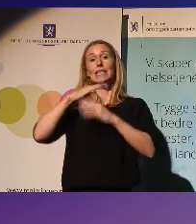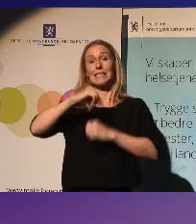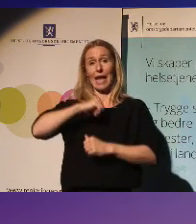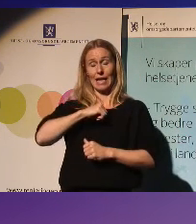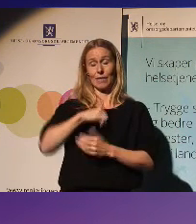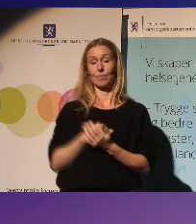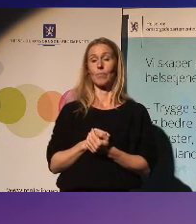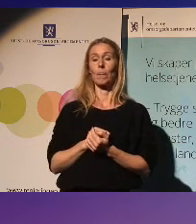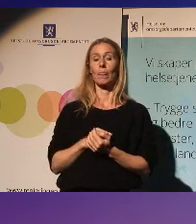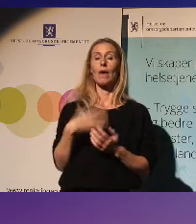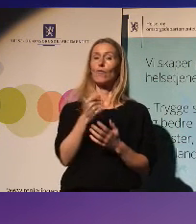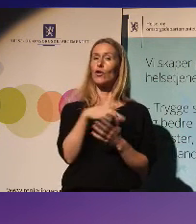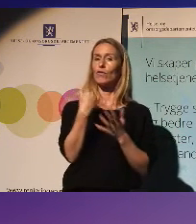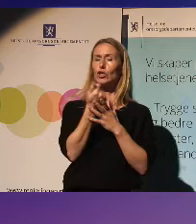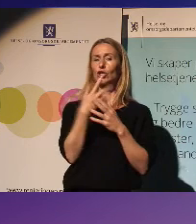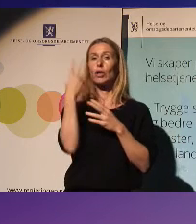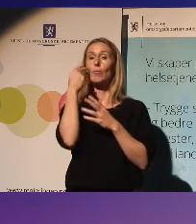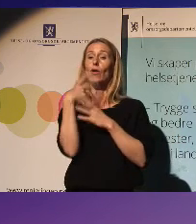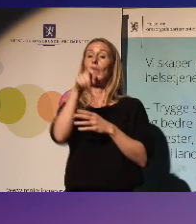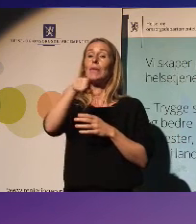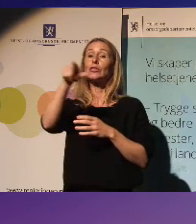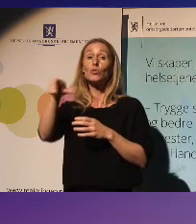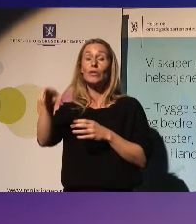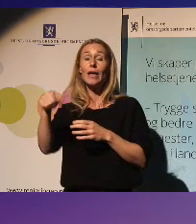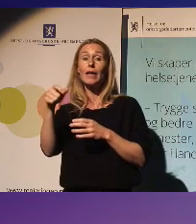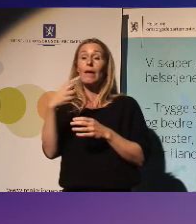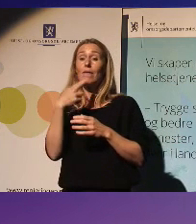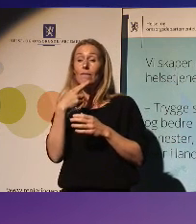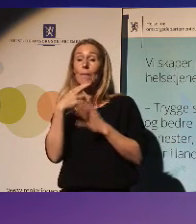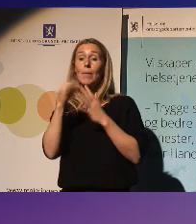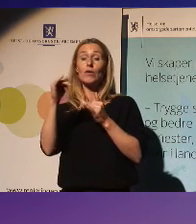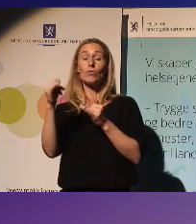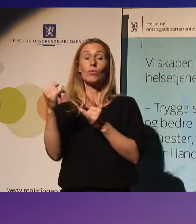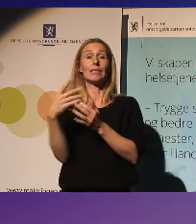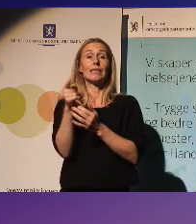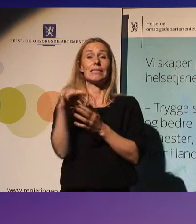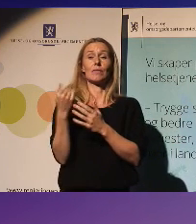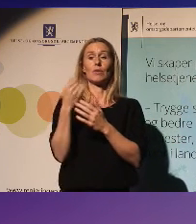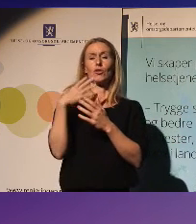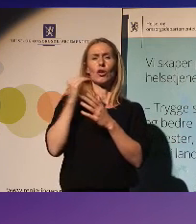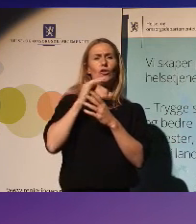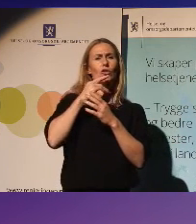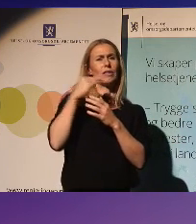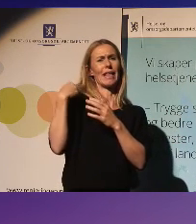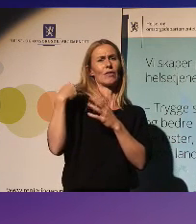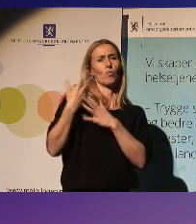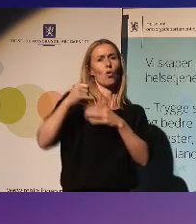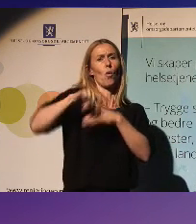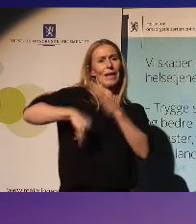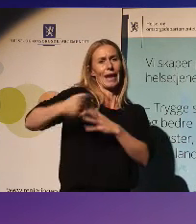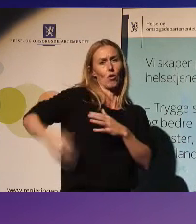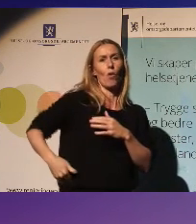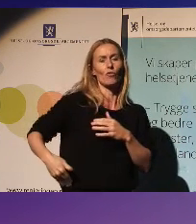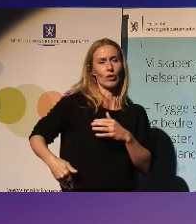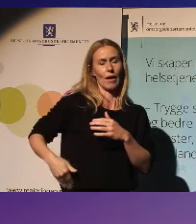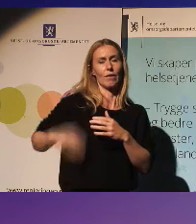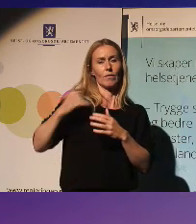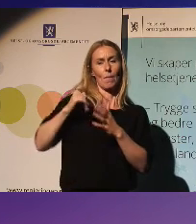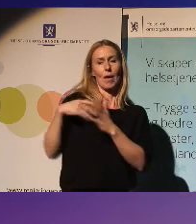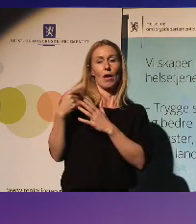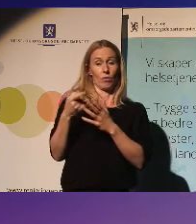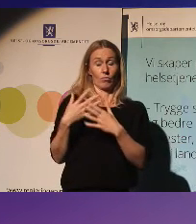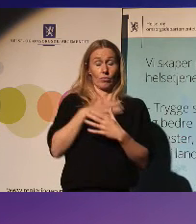Våre første prøvekaniner for hverdagsrehabilitering det var en håndfull nylig hofteopererte damer. De ventet hjem fra